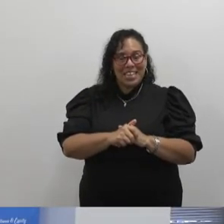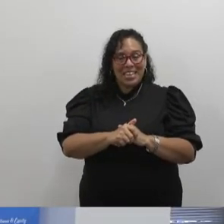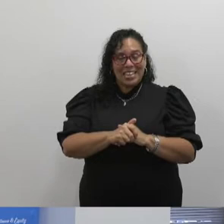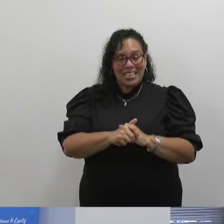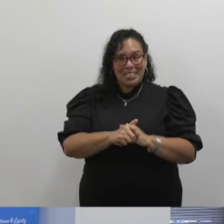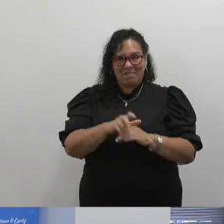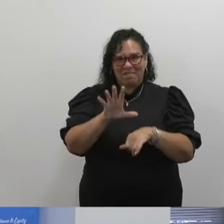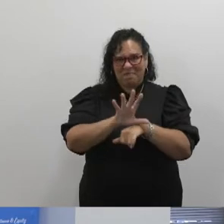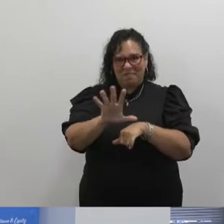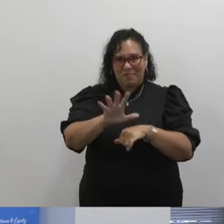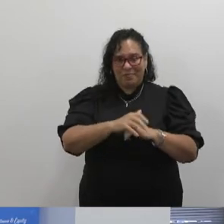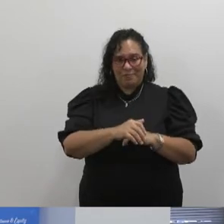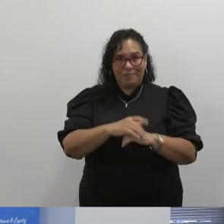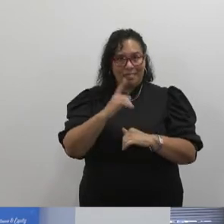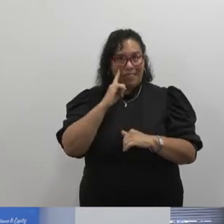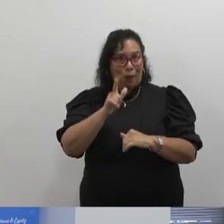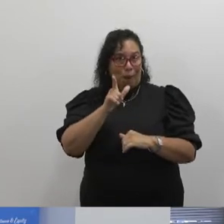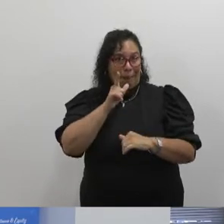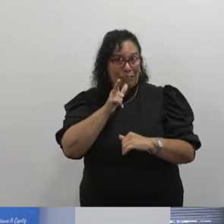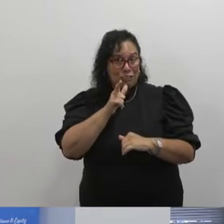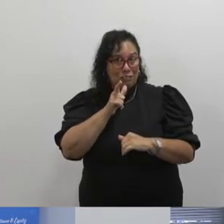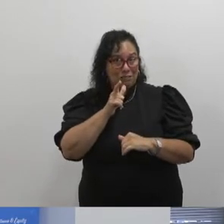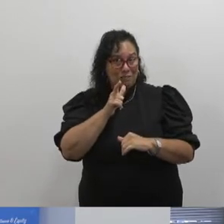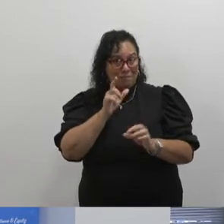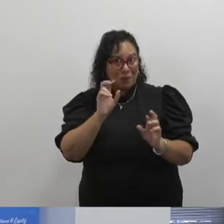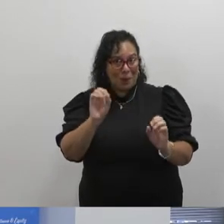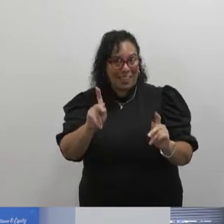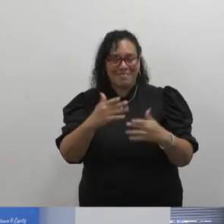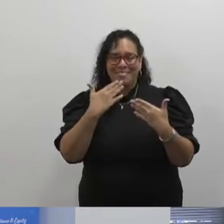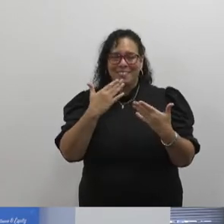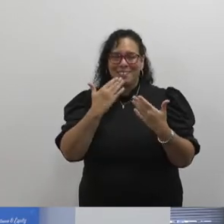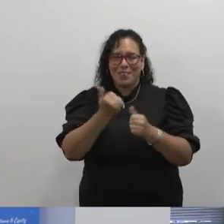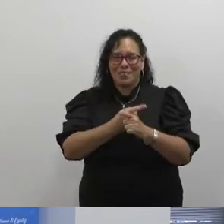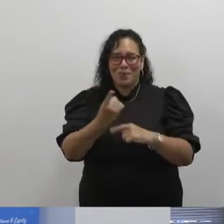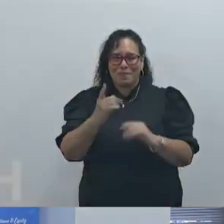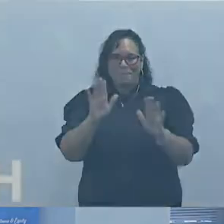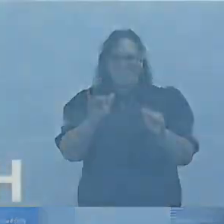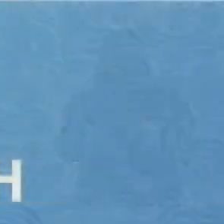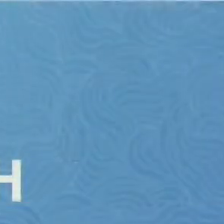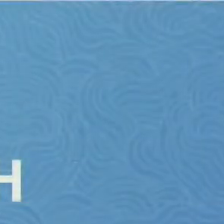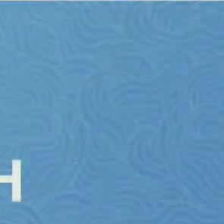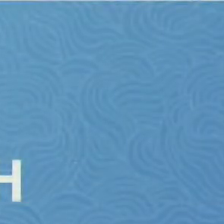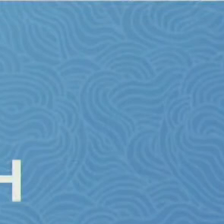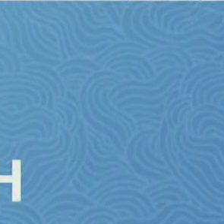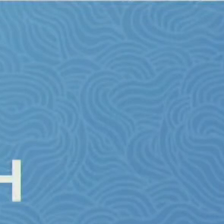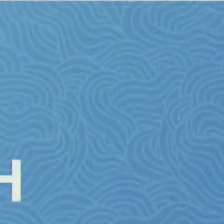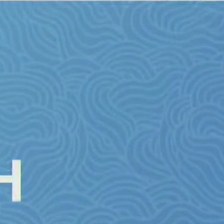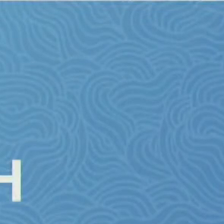dương nằng